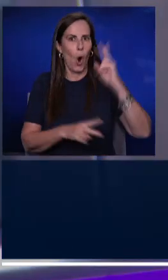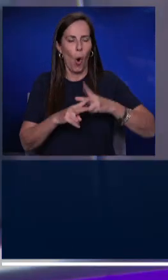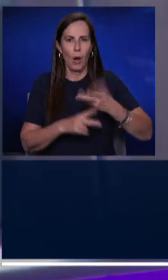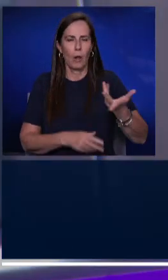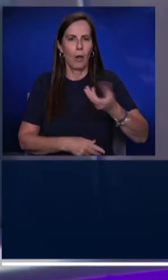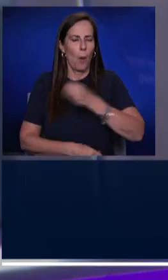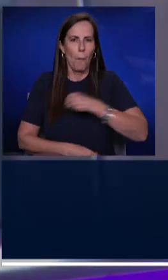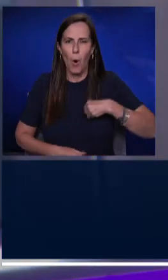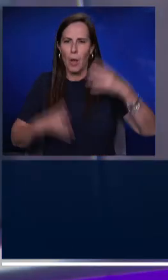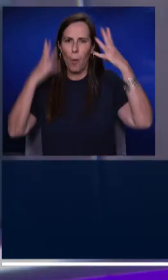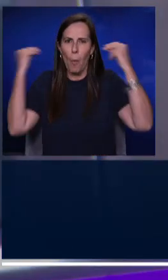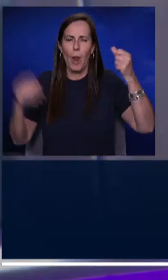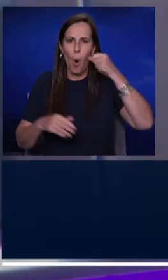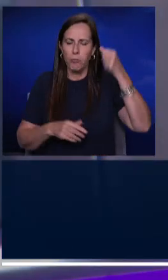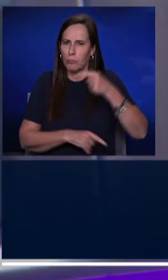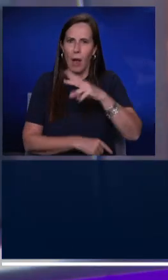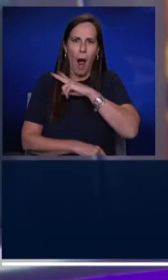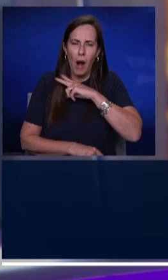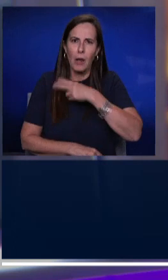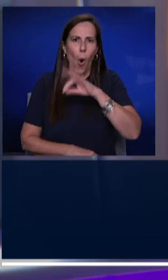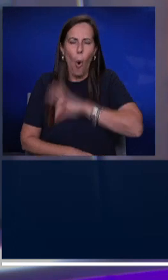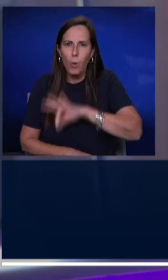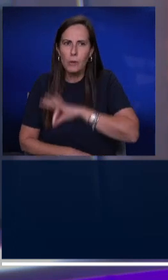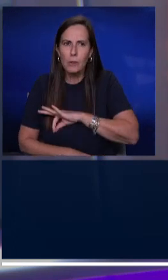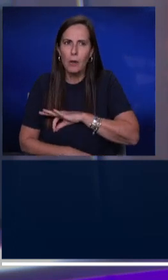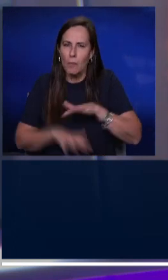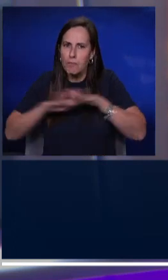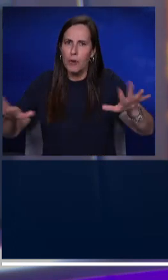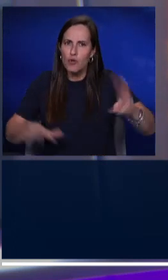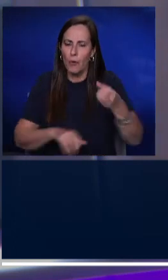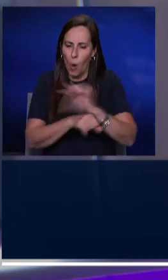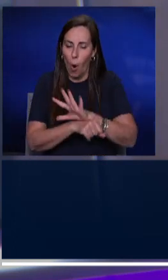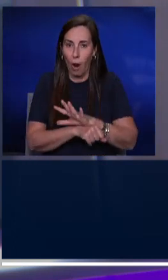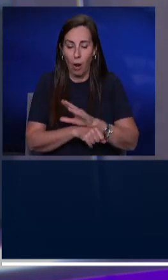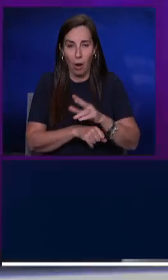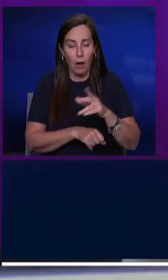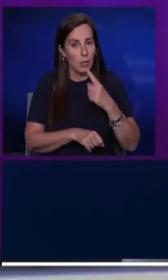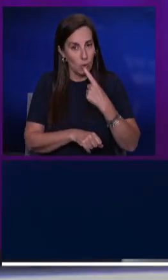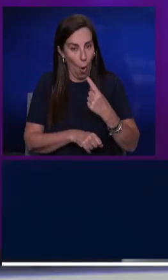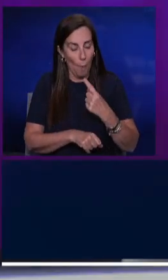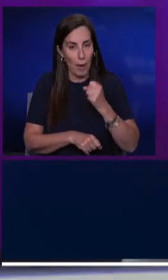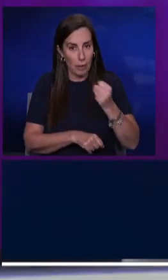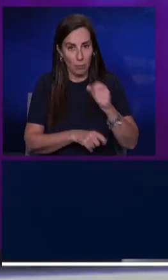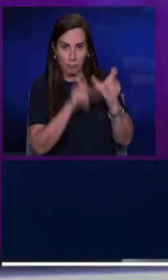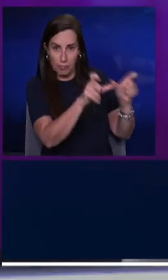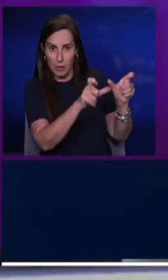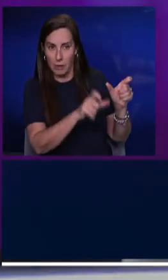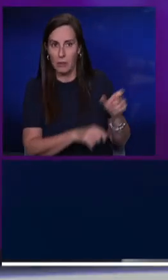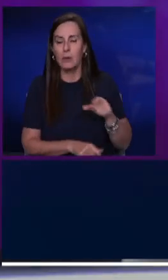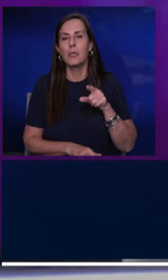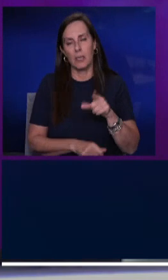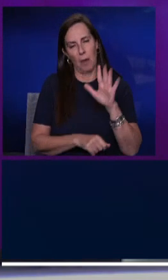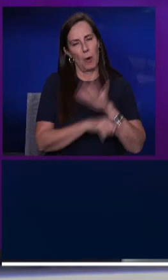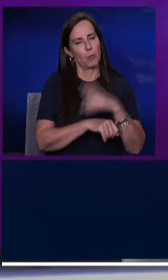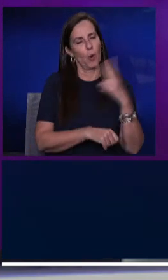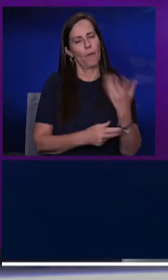רומניה, בריטניה, רוסיה. זה ישנה את המתווה של כניסת התיירים שתוכנן לחודש הבא? זה בוודאי משפיע על מתווה כניסת תיירים,